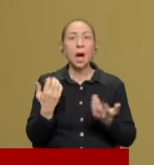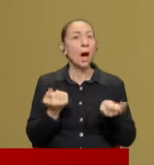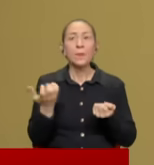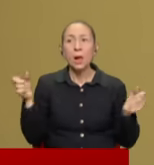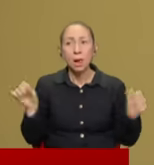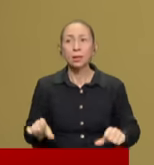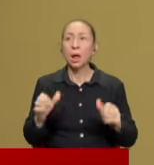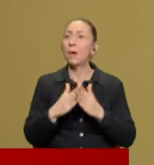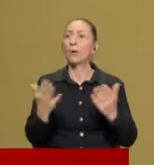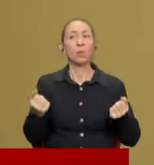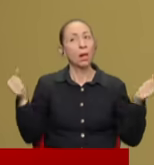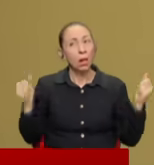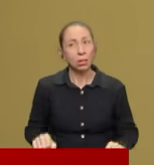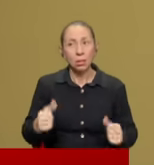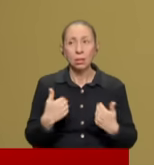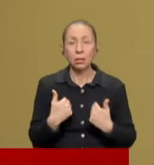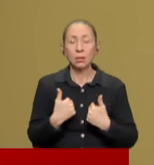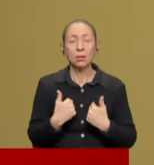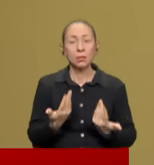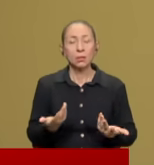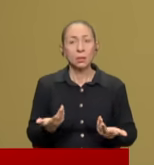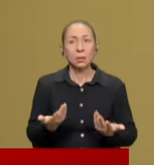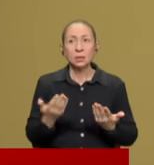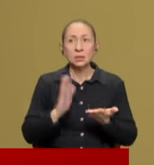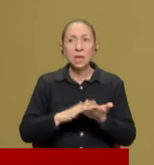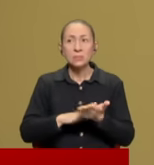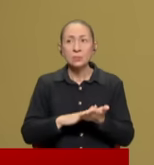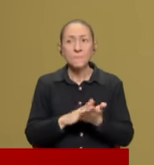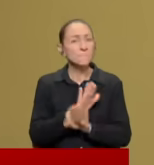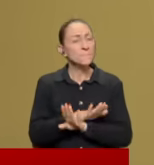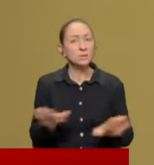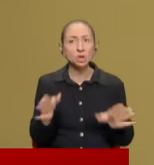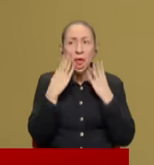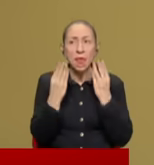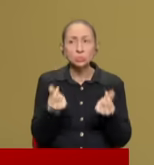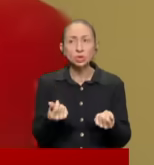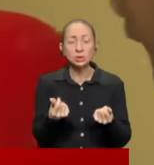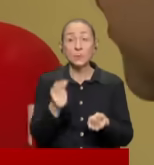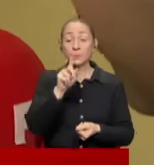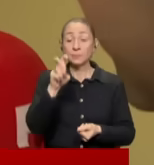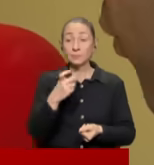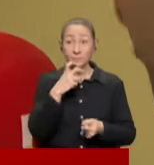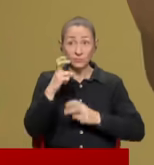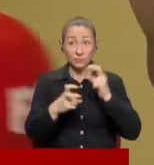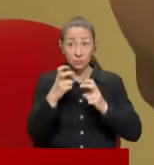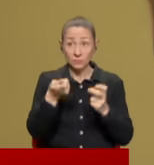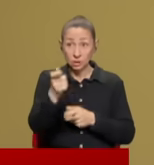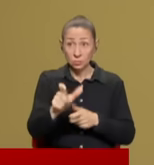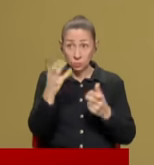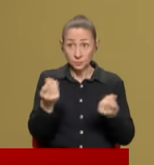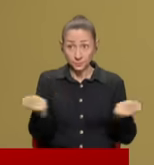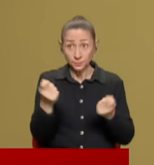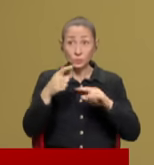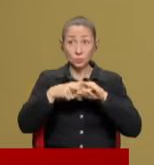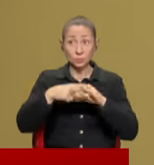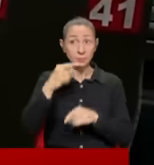araba ne ev hiçbir şey alamıyorum şu anda. Yani tazminatlarımız bitmiş durumda, erimiş durumda. 18 yıldır fabrikada işçi olarak